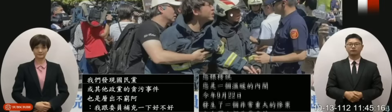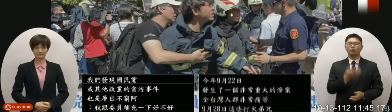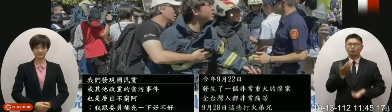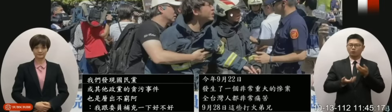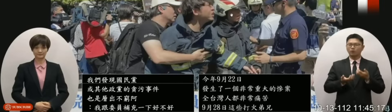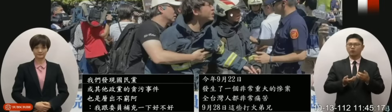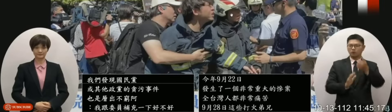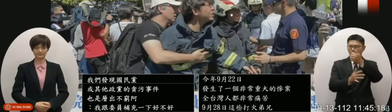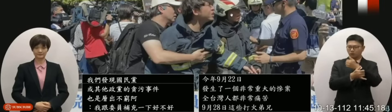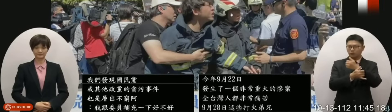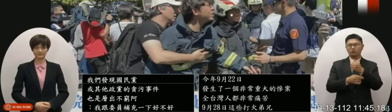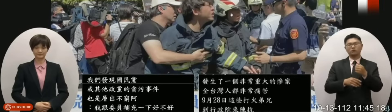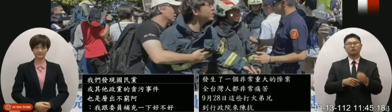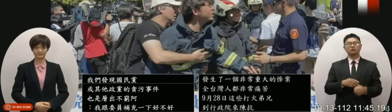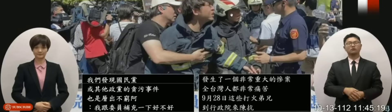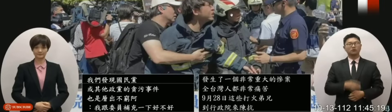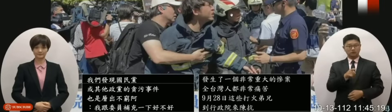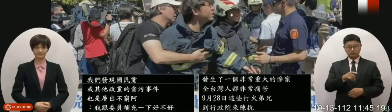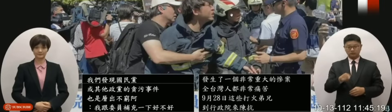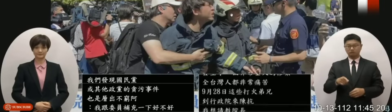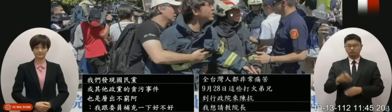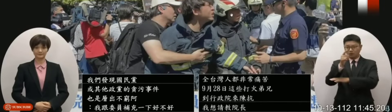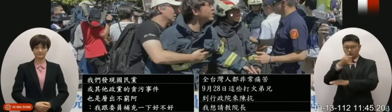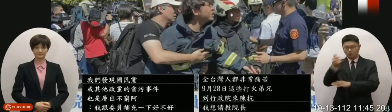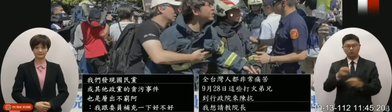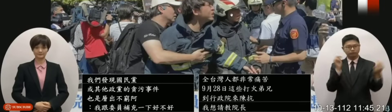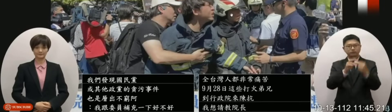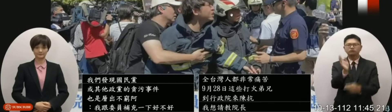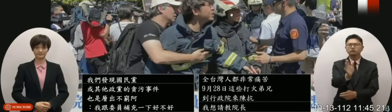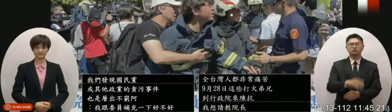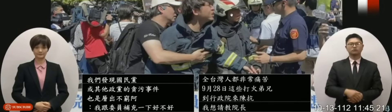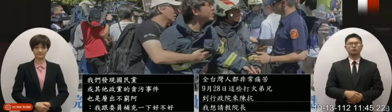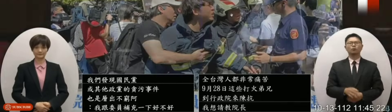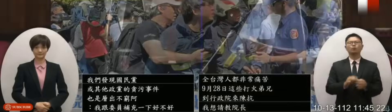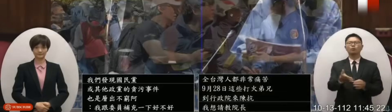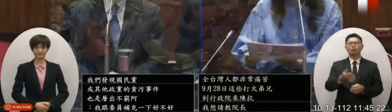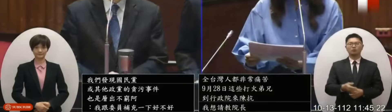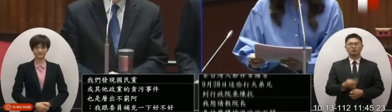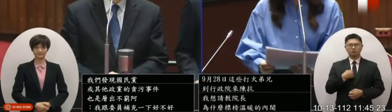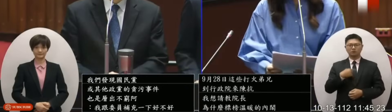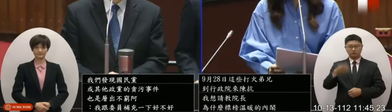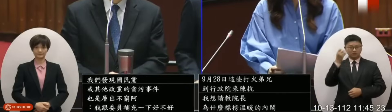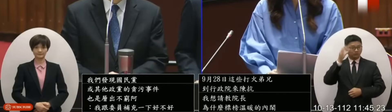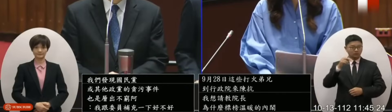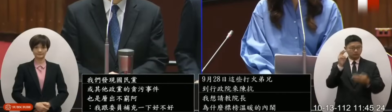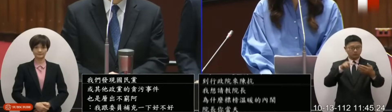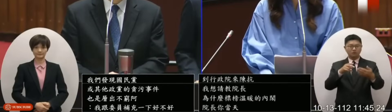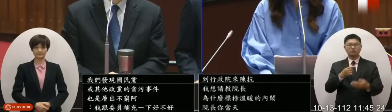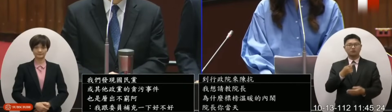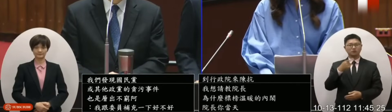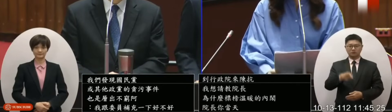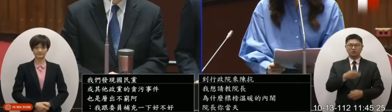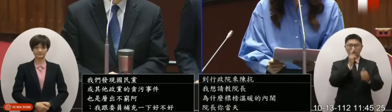内阁，院长你当天为什么不见这些打火弟兄呢？我们看到新闻大家都很痛苦，政院派了一个